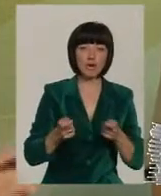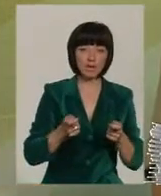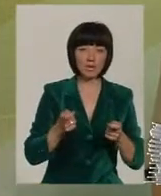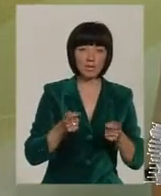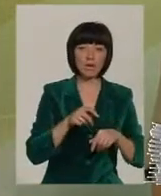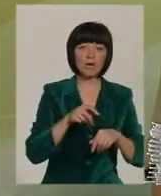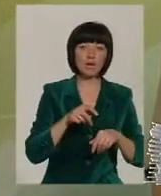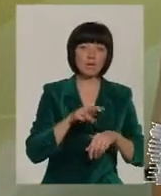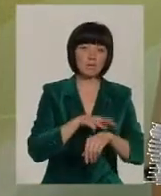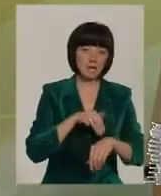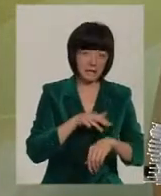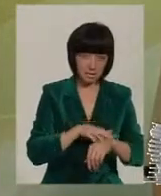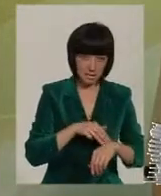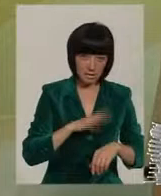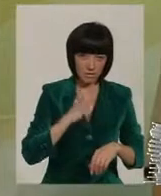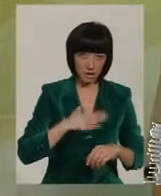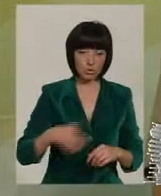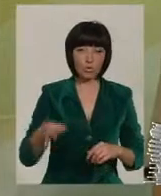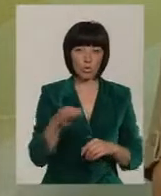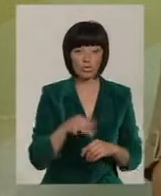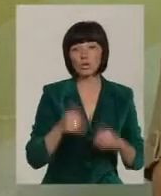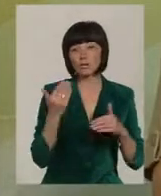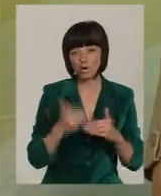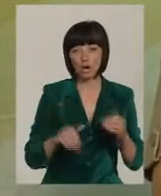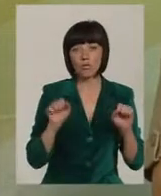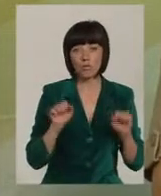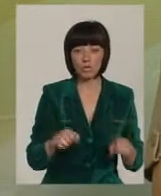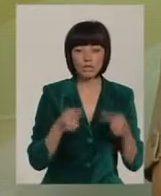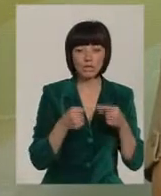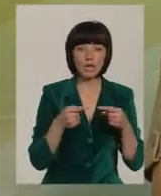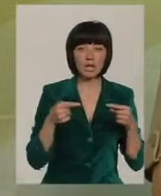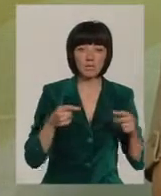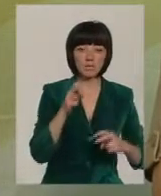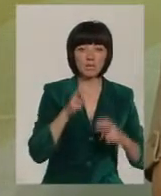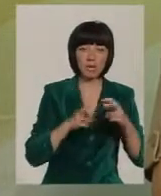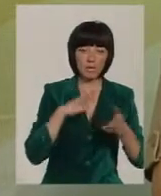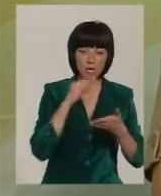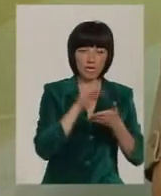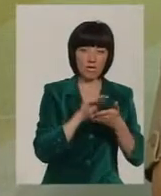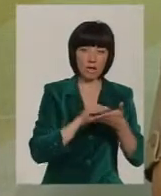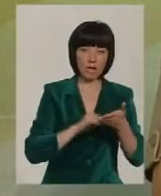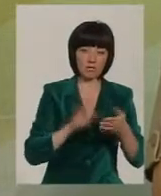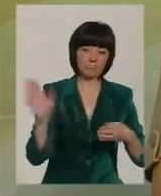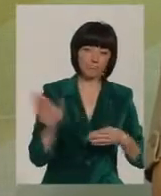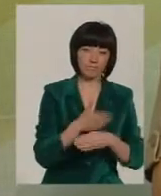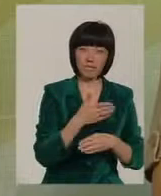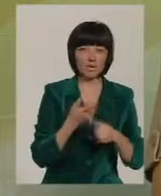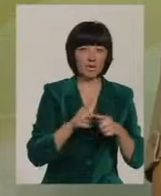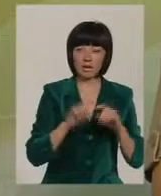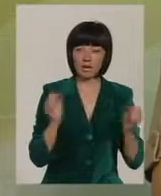внутрішніх справ Хмельницької області. І вже можна ряд з тих підприємств, які там були вказані, відсікти, тому